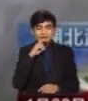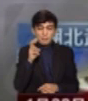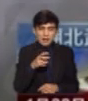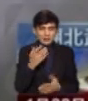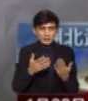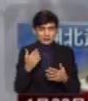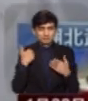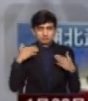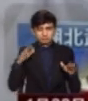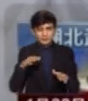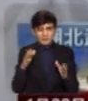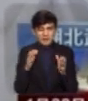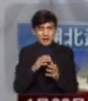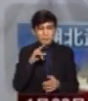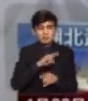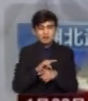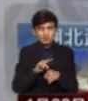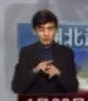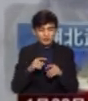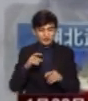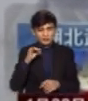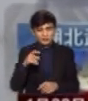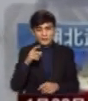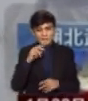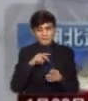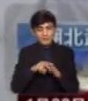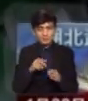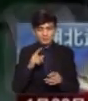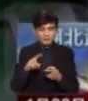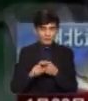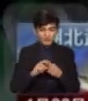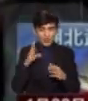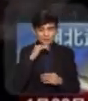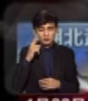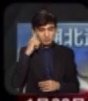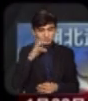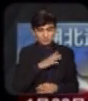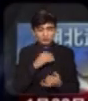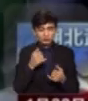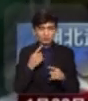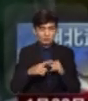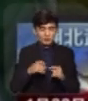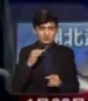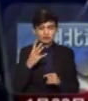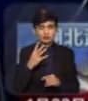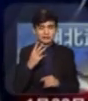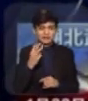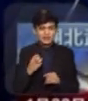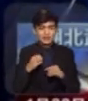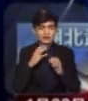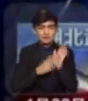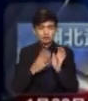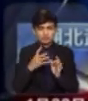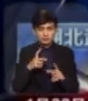или летучие мыши. За минувшие сутки скончались 114 человек. Подтверждено 394 новых заражения.